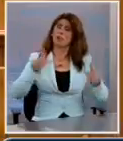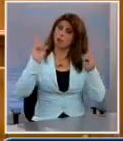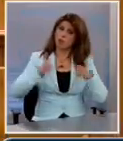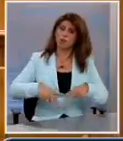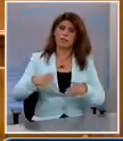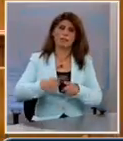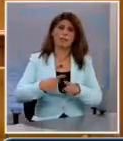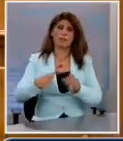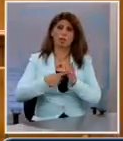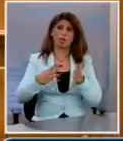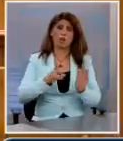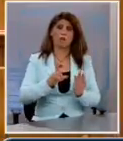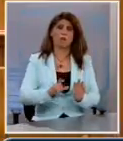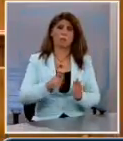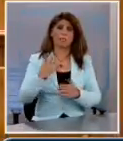τη μεταπολίτευση και μετά.